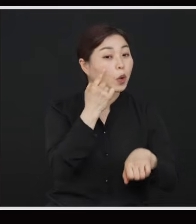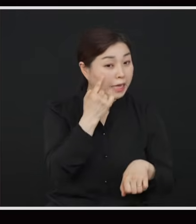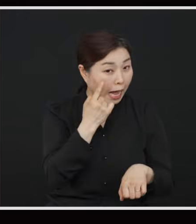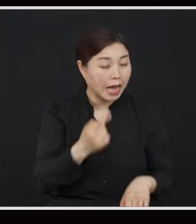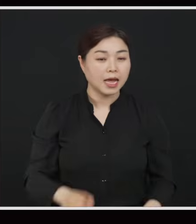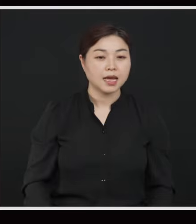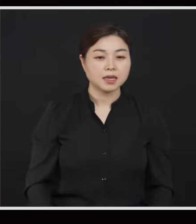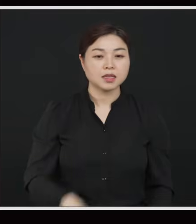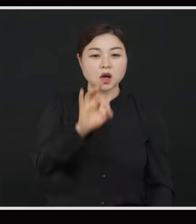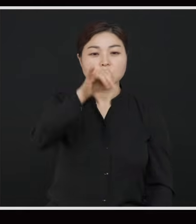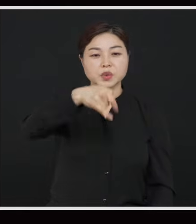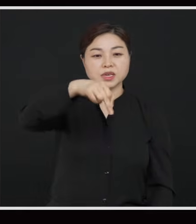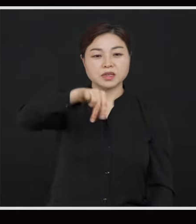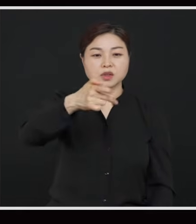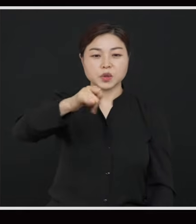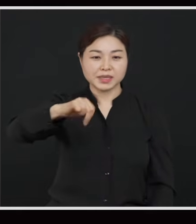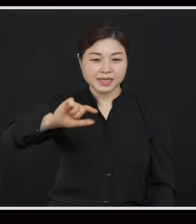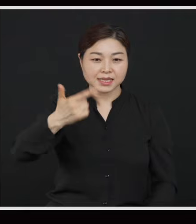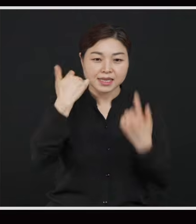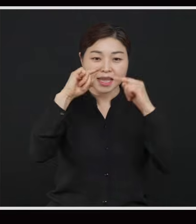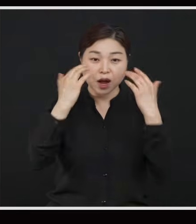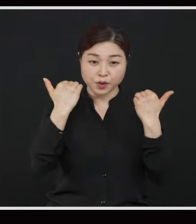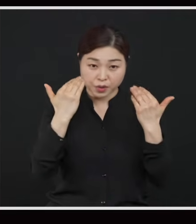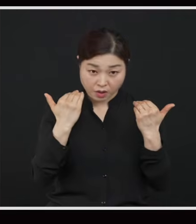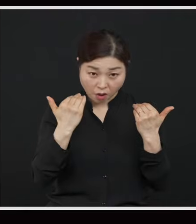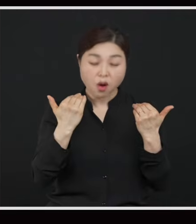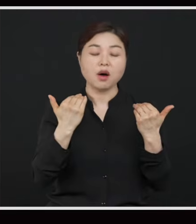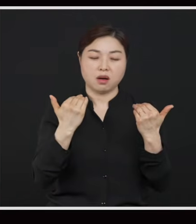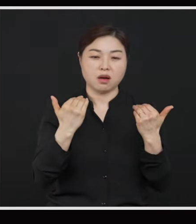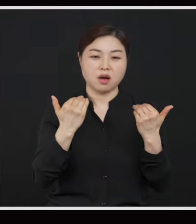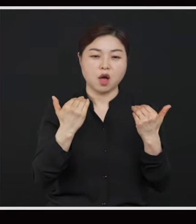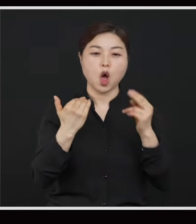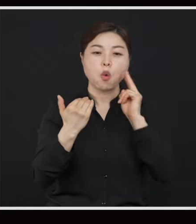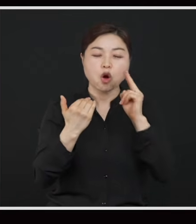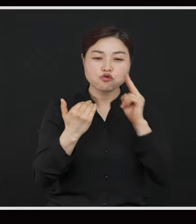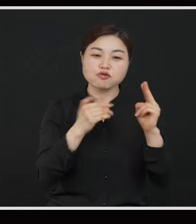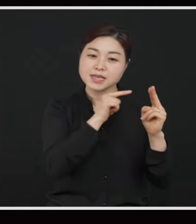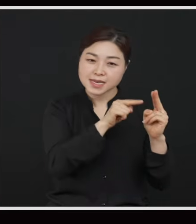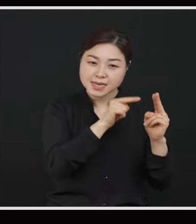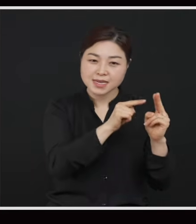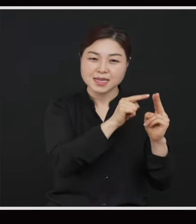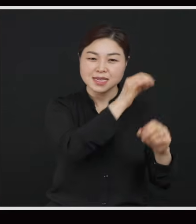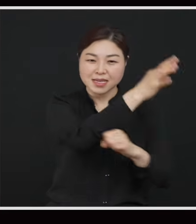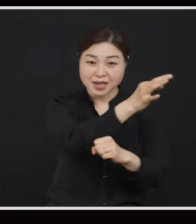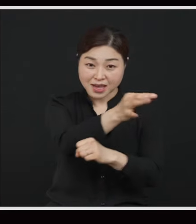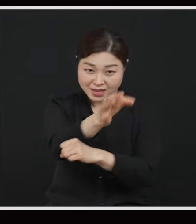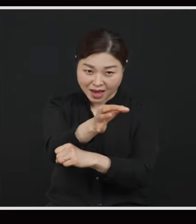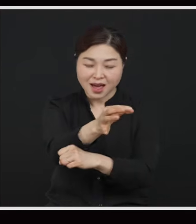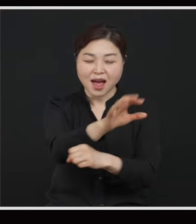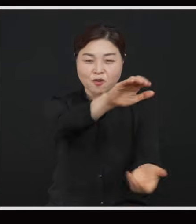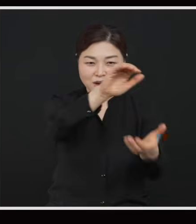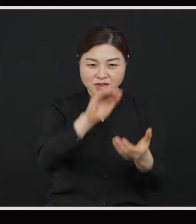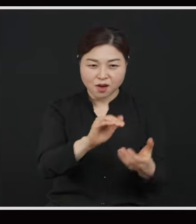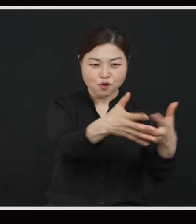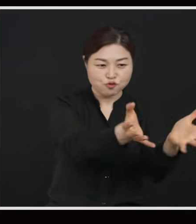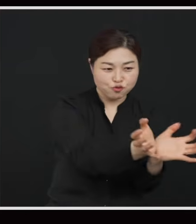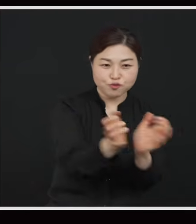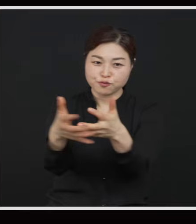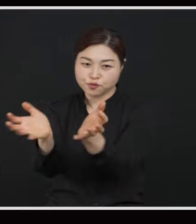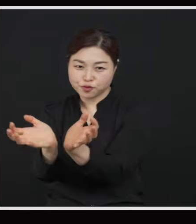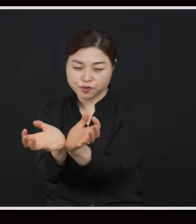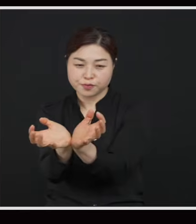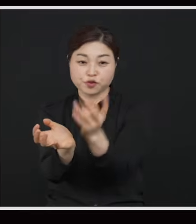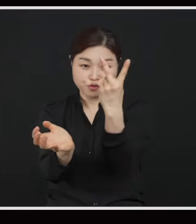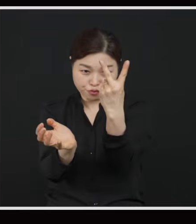그래가지고 원숭이를 잔뜩 사가지고 위스콘신 대학에서 두 그룹으로 나눠서 얘네들은